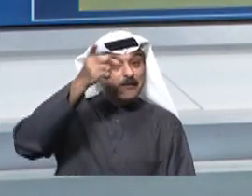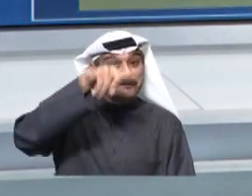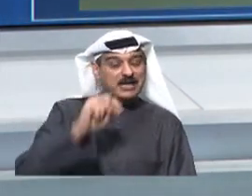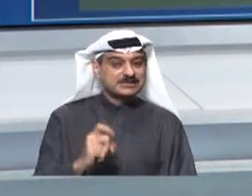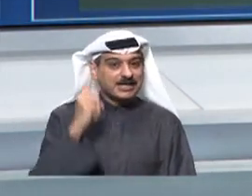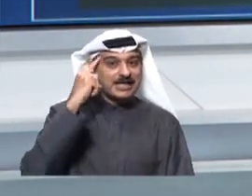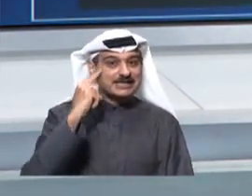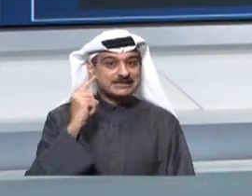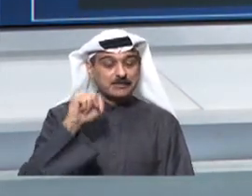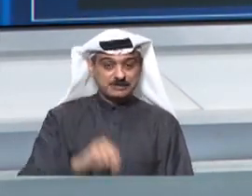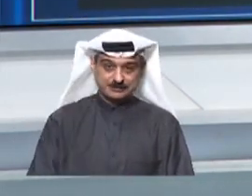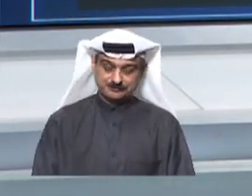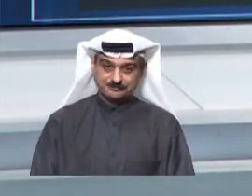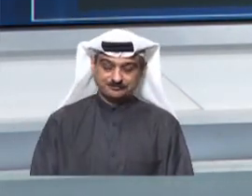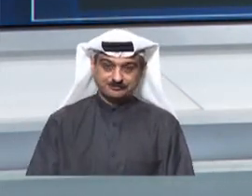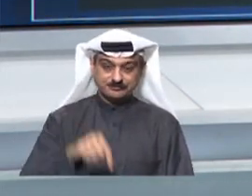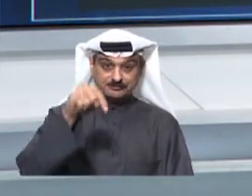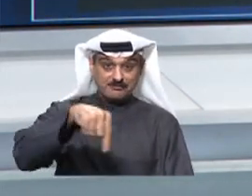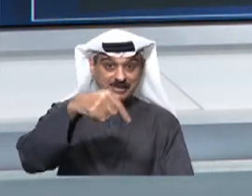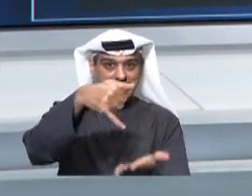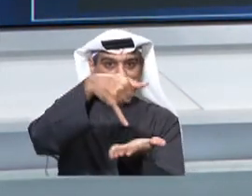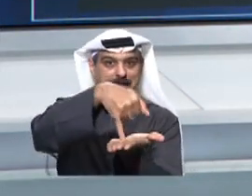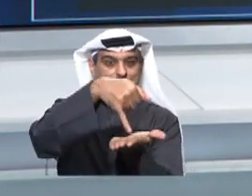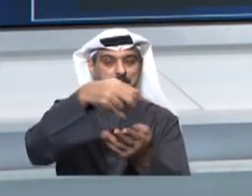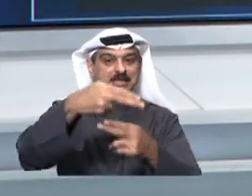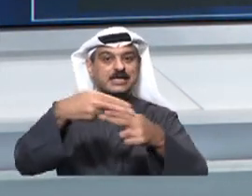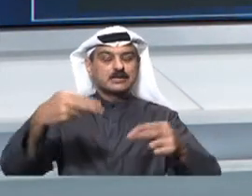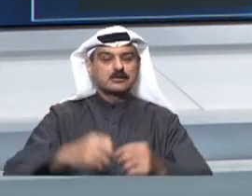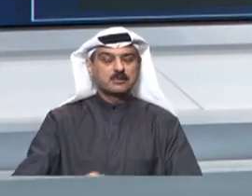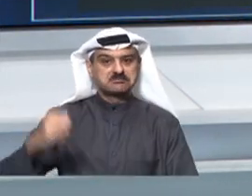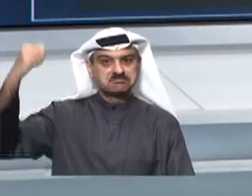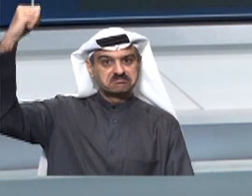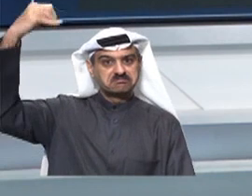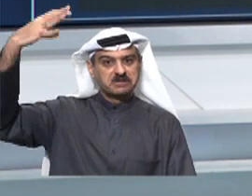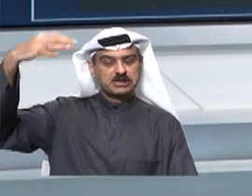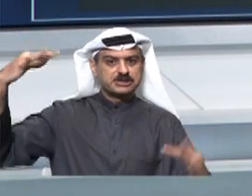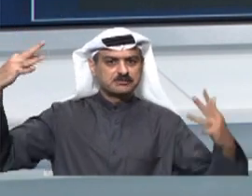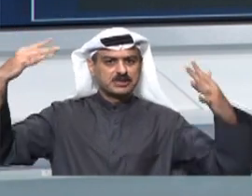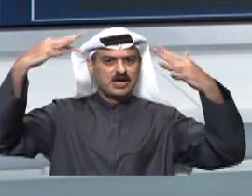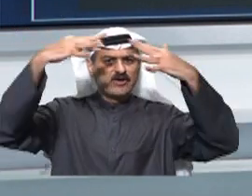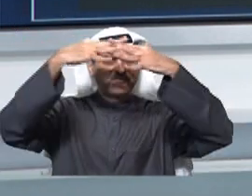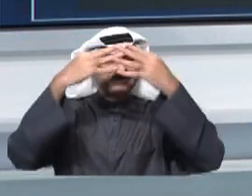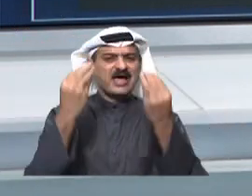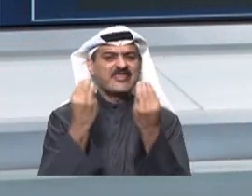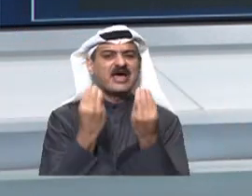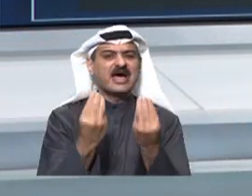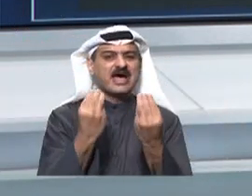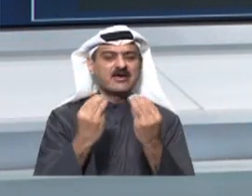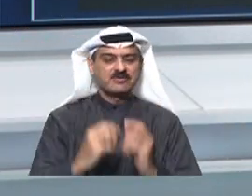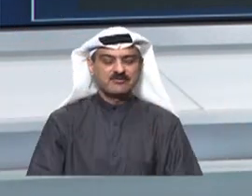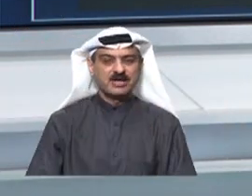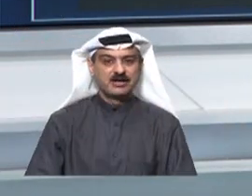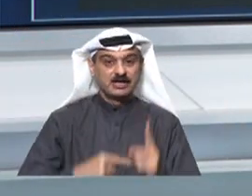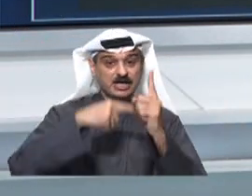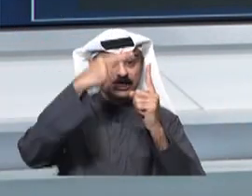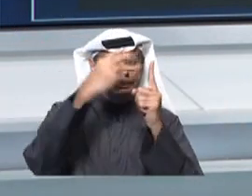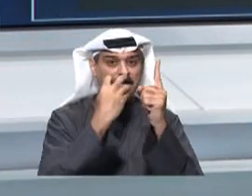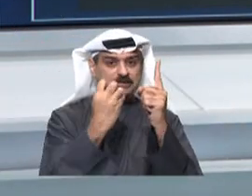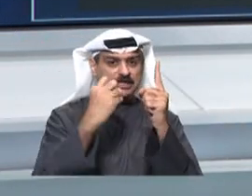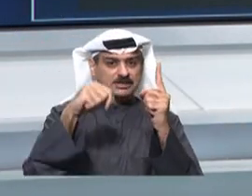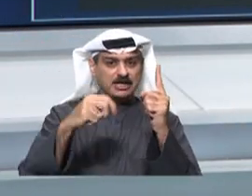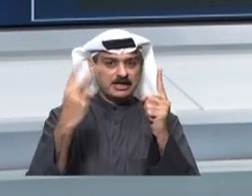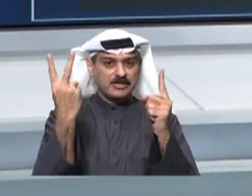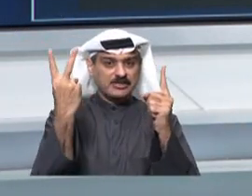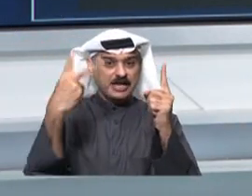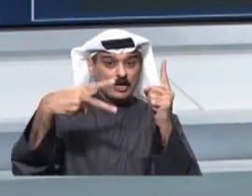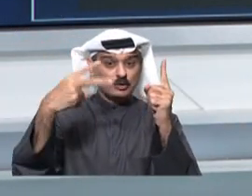بالنسبة لأجواءنا الحالية في مدينة الكويت، أجواء مشمسة مع عبور لبعض السحب المتفرقة، ودرجة الحرارة حاليا تصل إلى